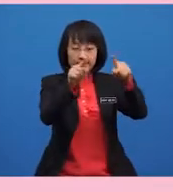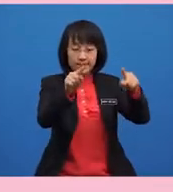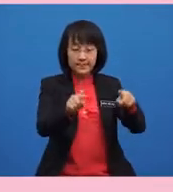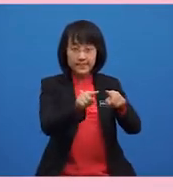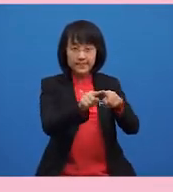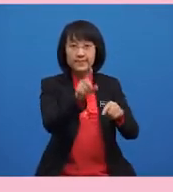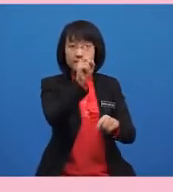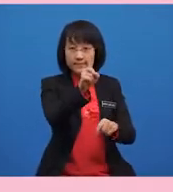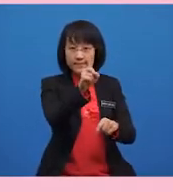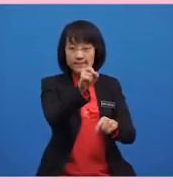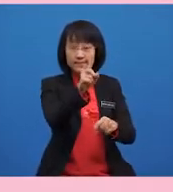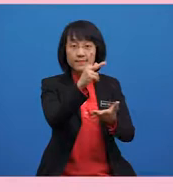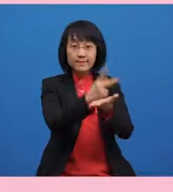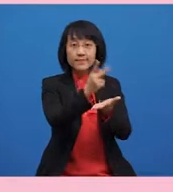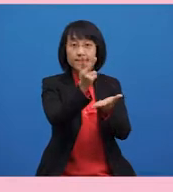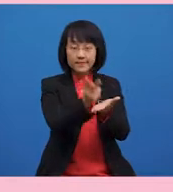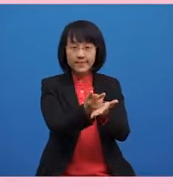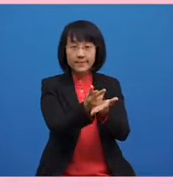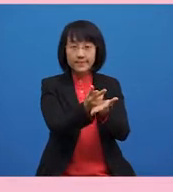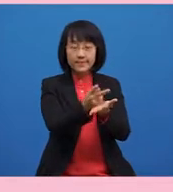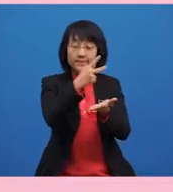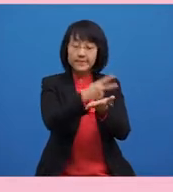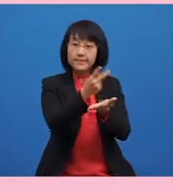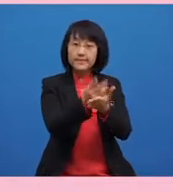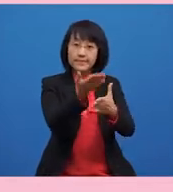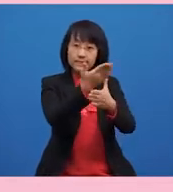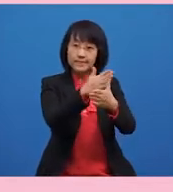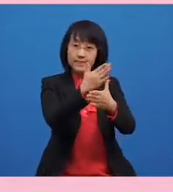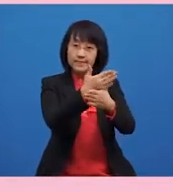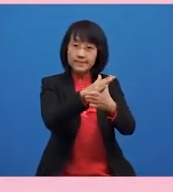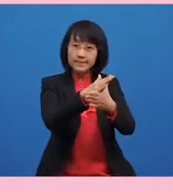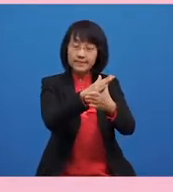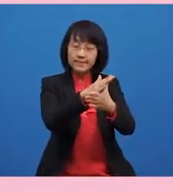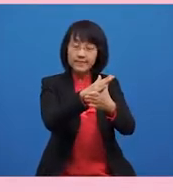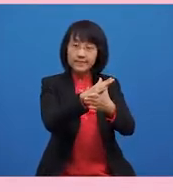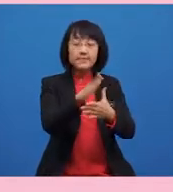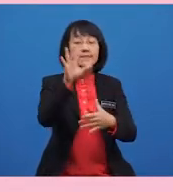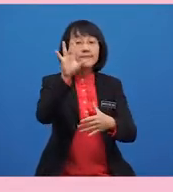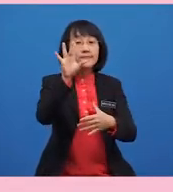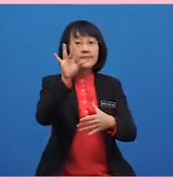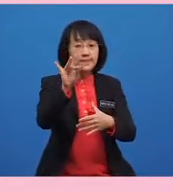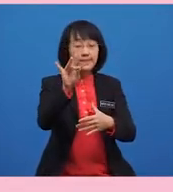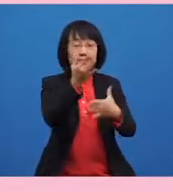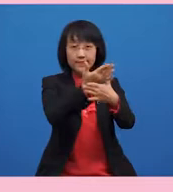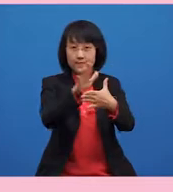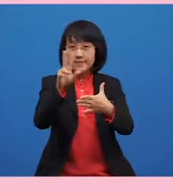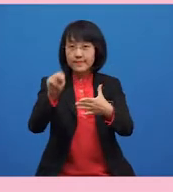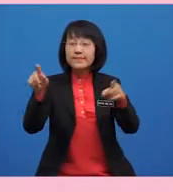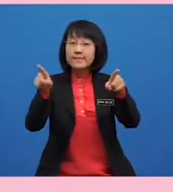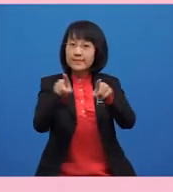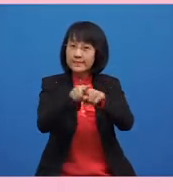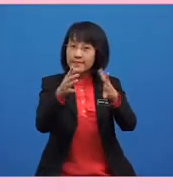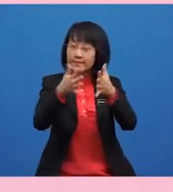kek. Kek tersebut dibahagikan kepada 8 bahagian sama